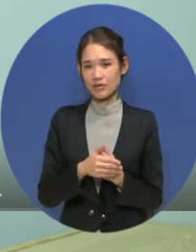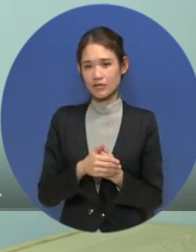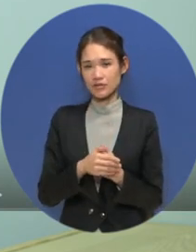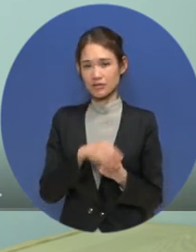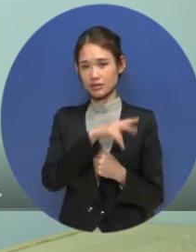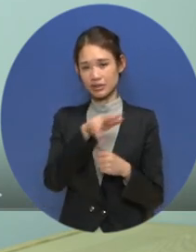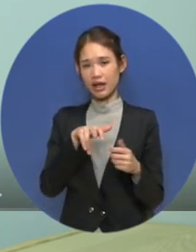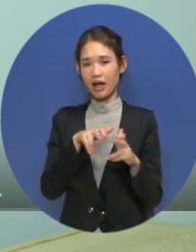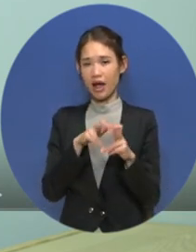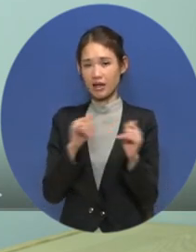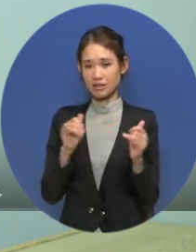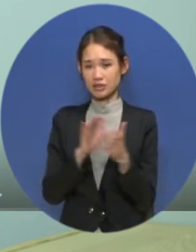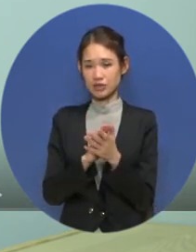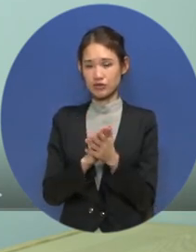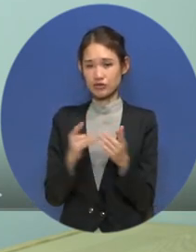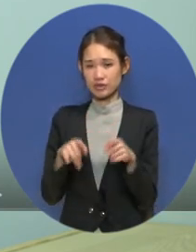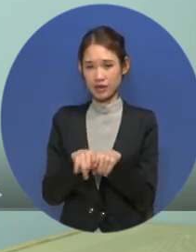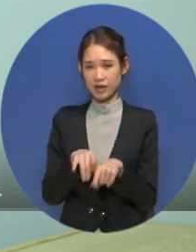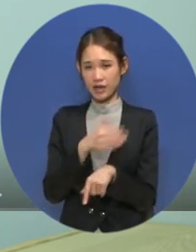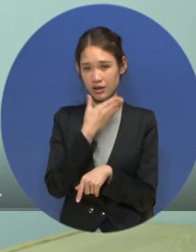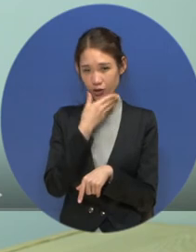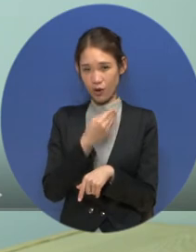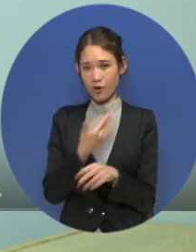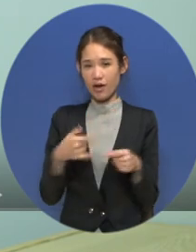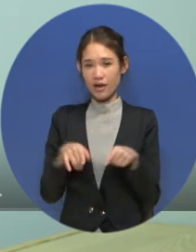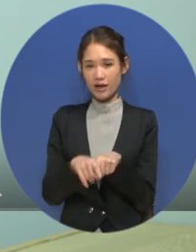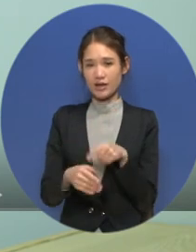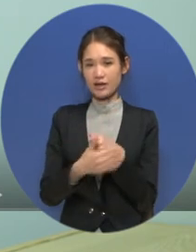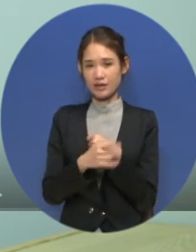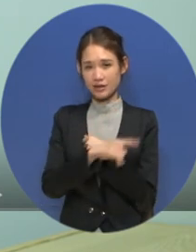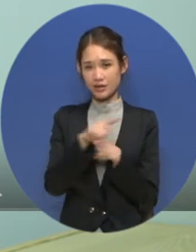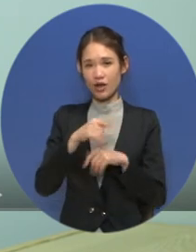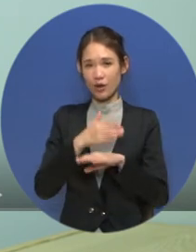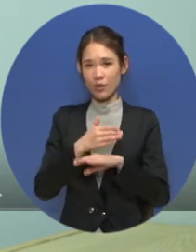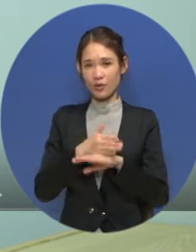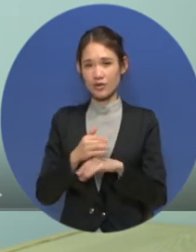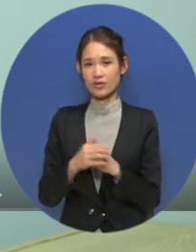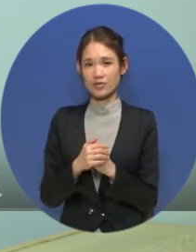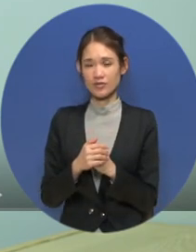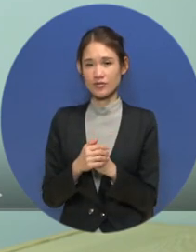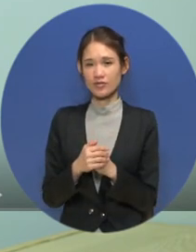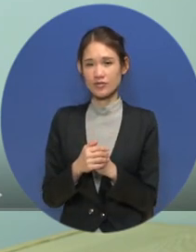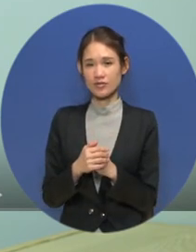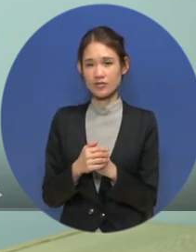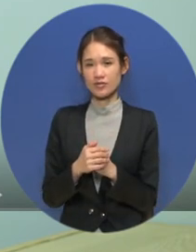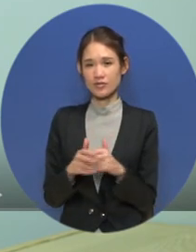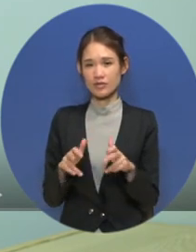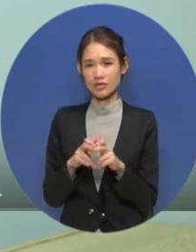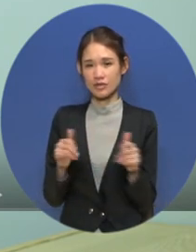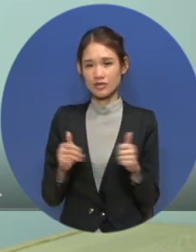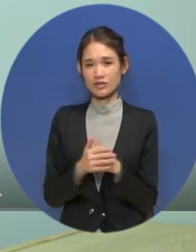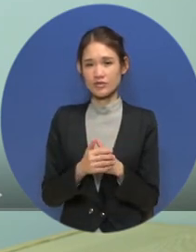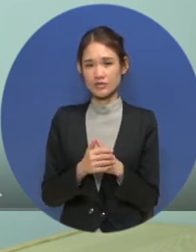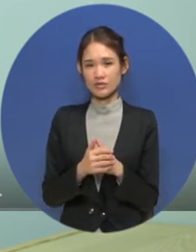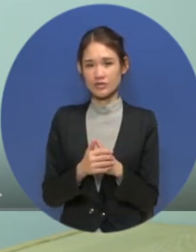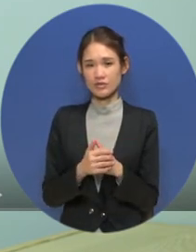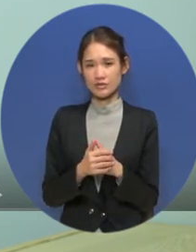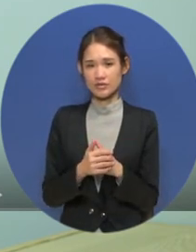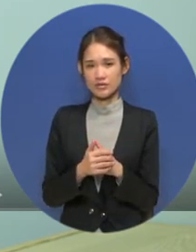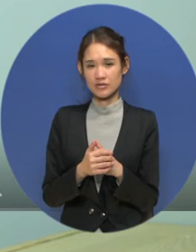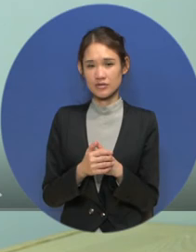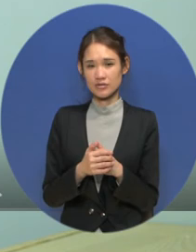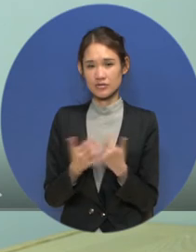친구들 때문에 너무너무 행복하기 때문에 저는 친구들이 정말 고맙고요. 친구들이 이루고 싶은 아우디를